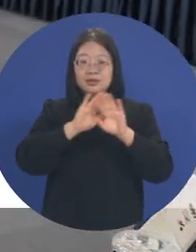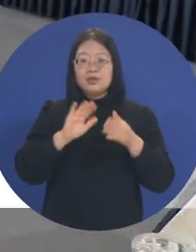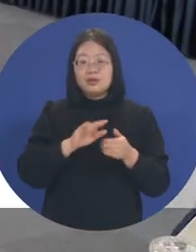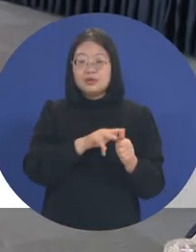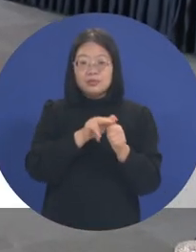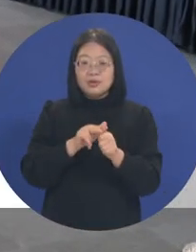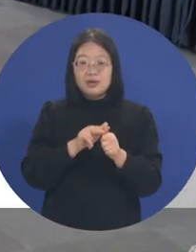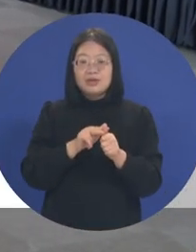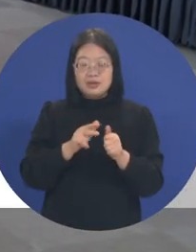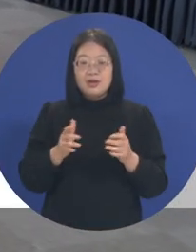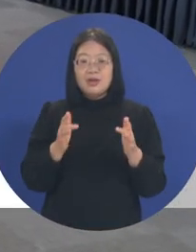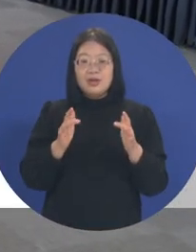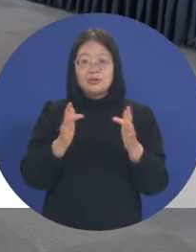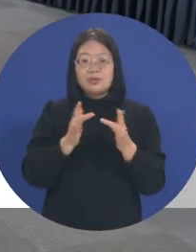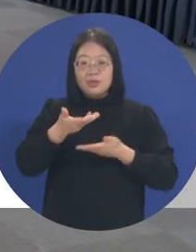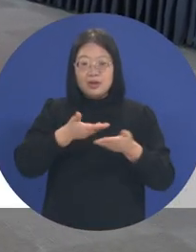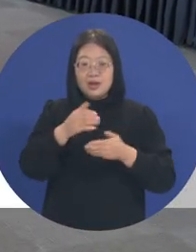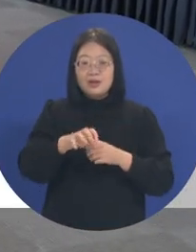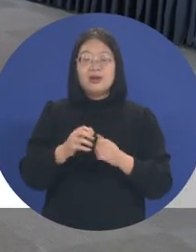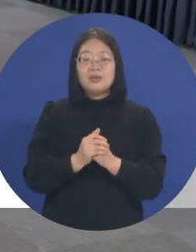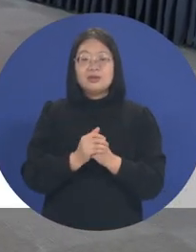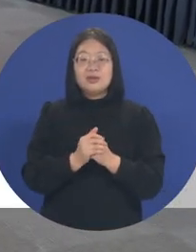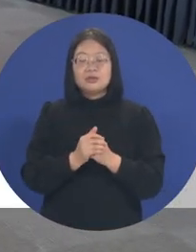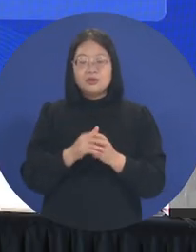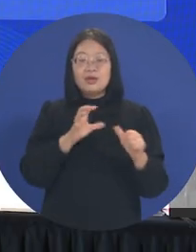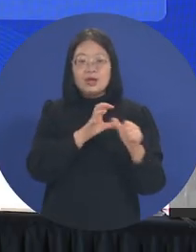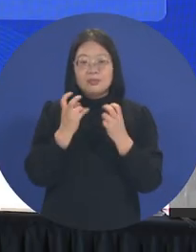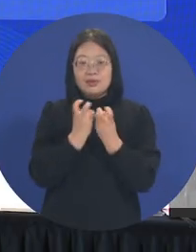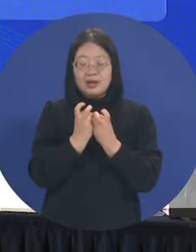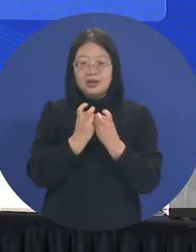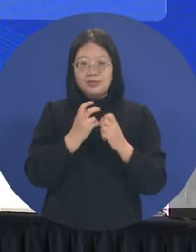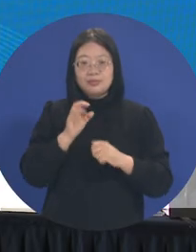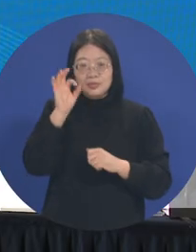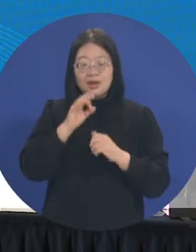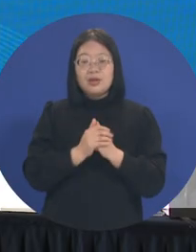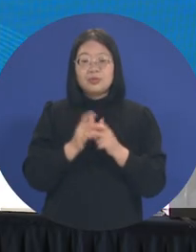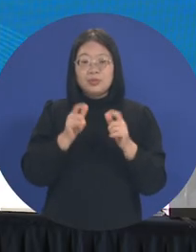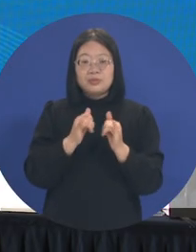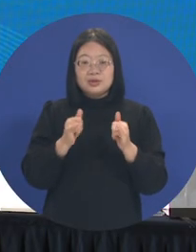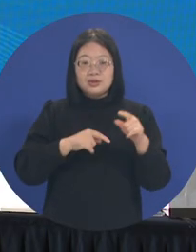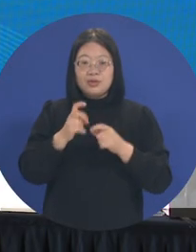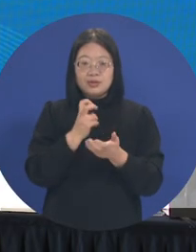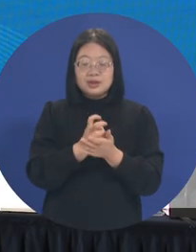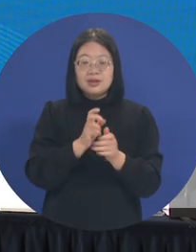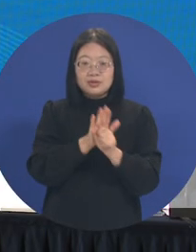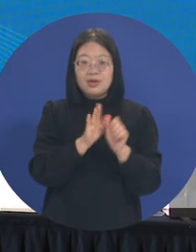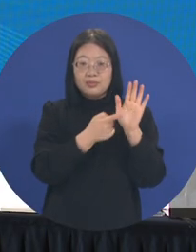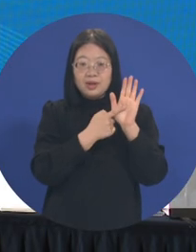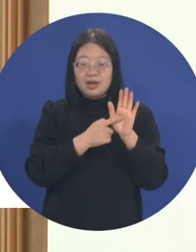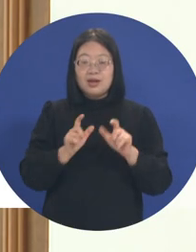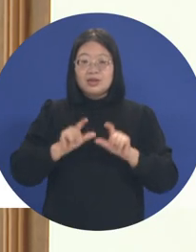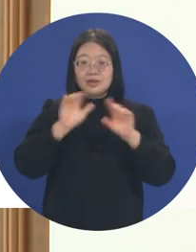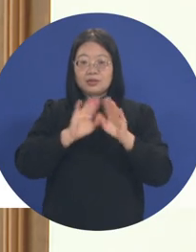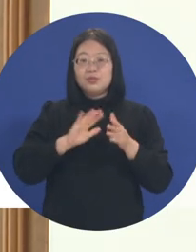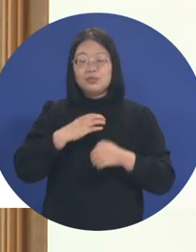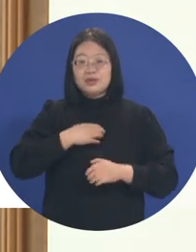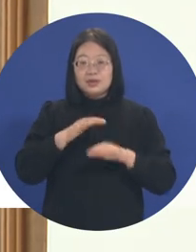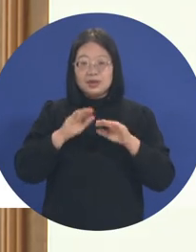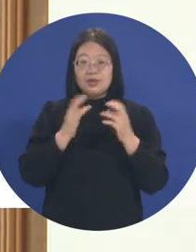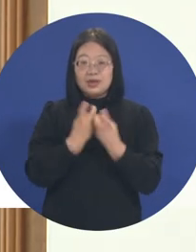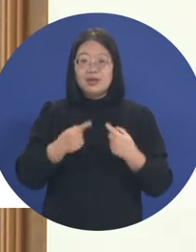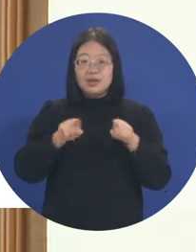기후데이터 플랫폼과 기후 위성 공동 활용방안 모색 도민 참여 확대를 위한 정책 홍보 등 기후위기 대응에